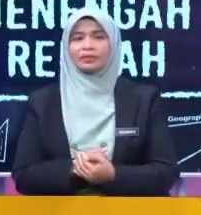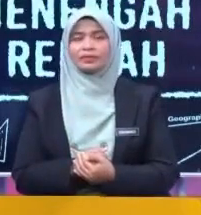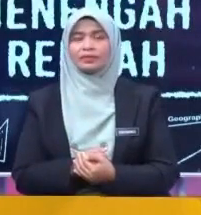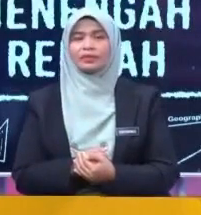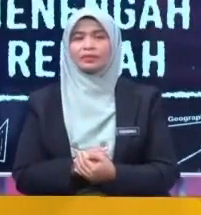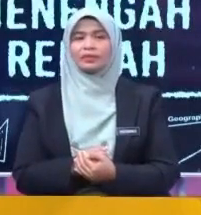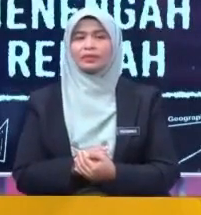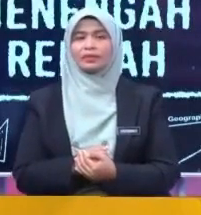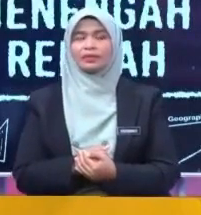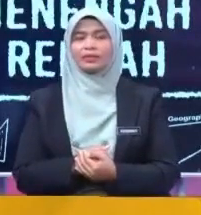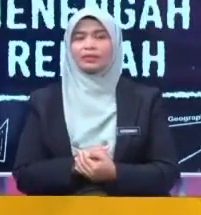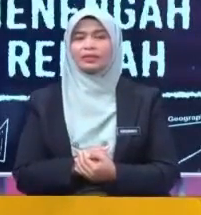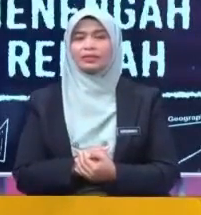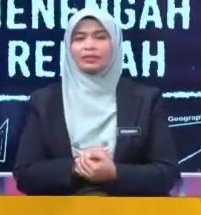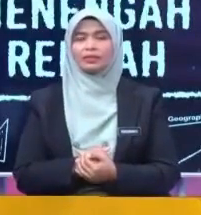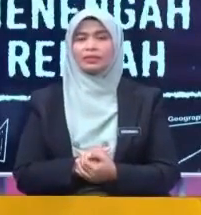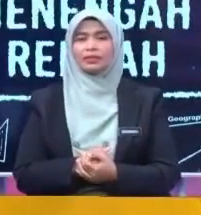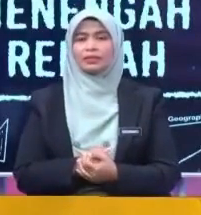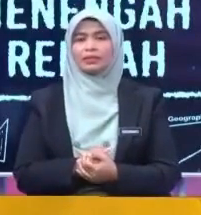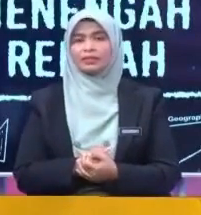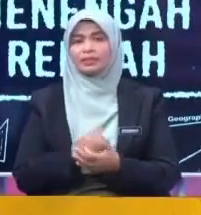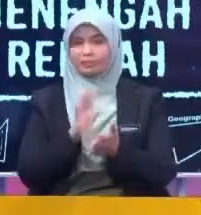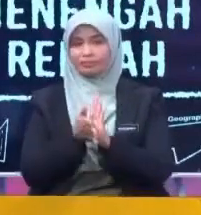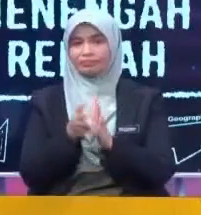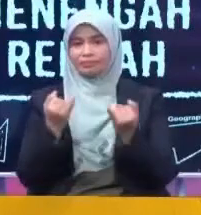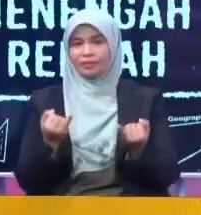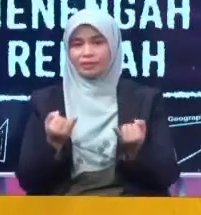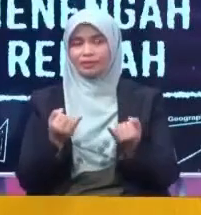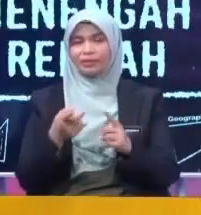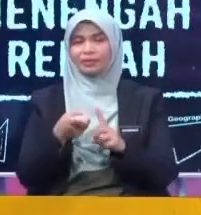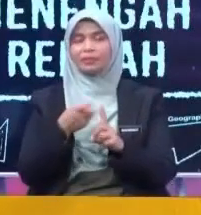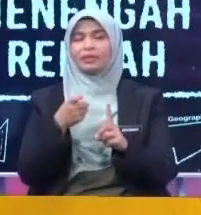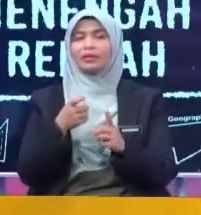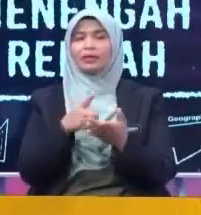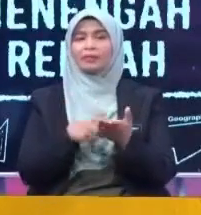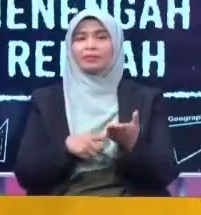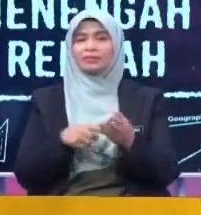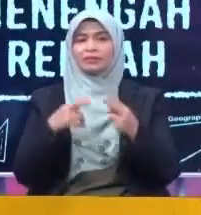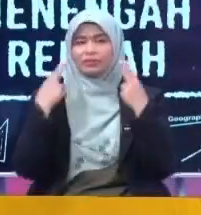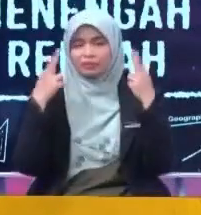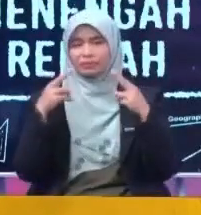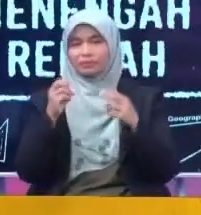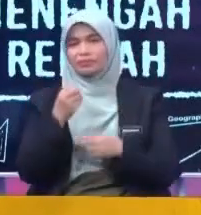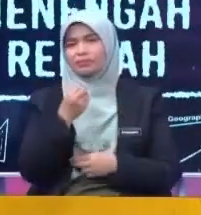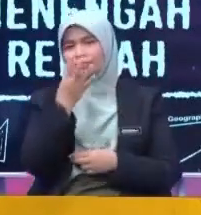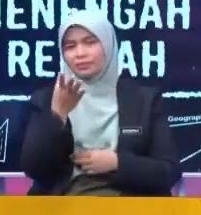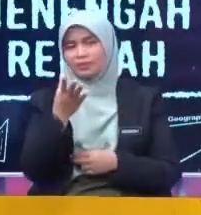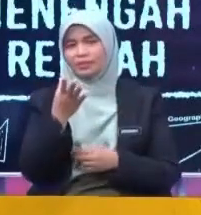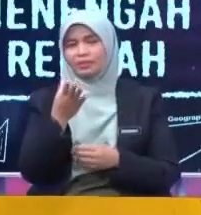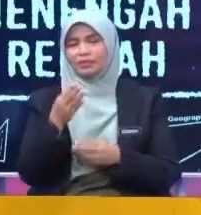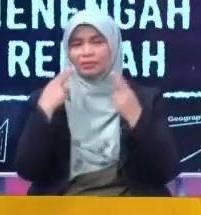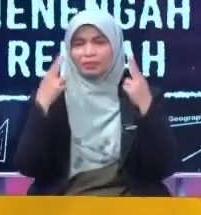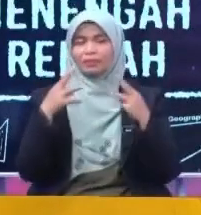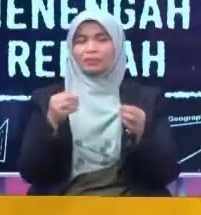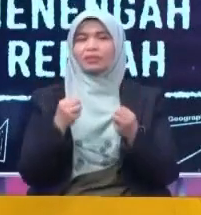okey, dah habis. Nanti insya-Allah kita ada latihan. Jadi sekarang ni daripada apa yang saya terangkan, saya nak tunjuk sikitlah